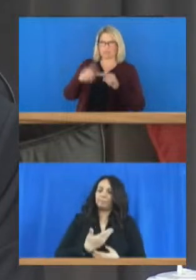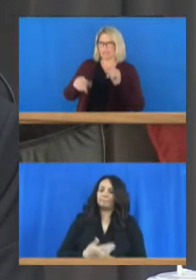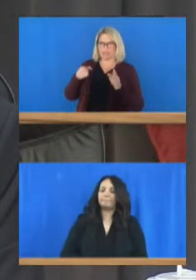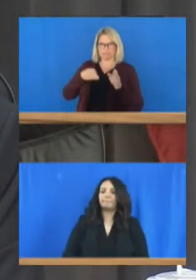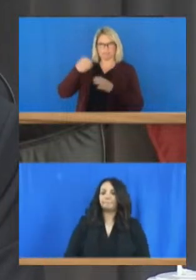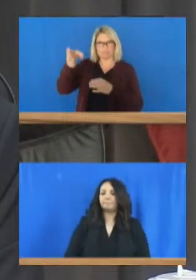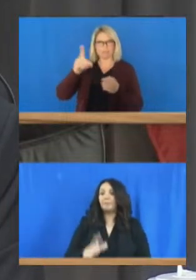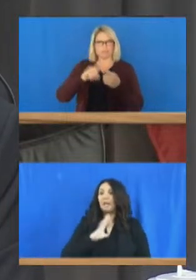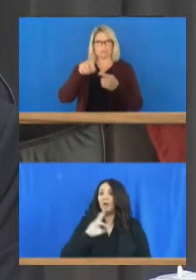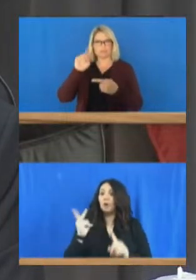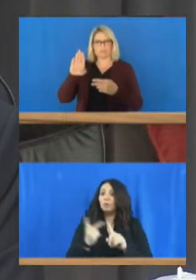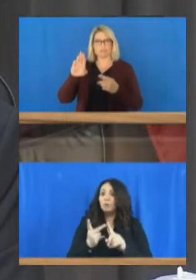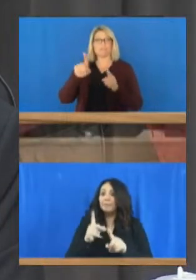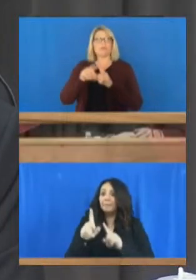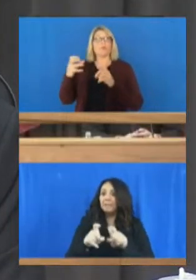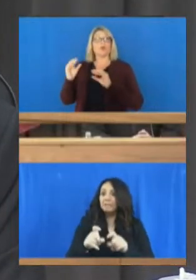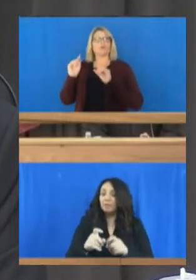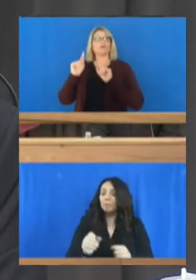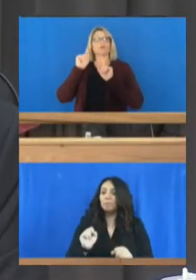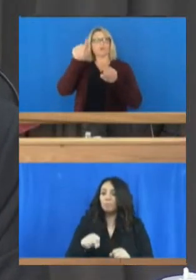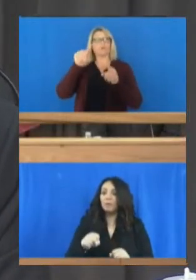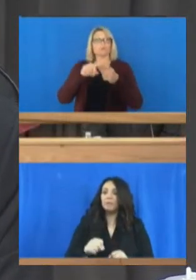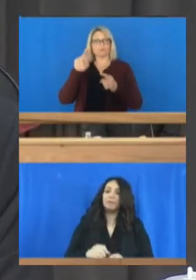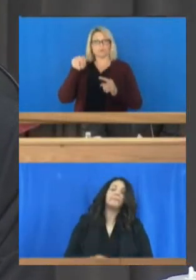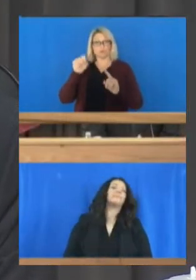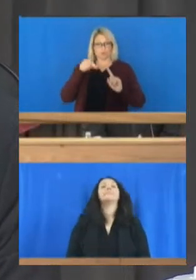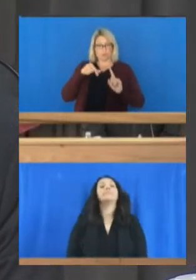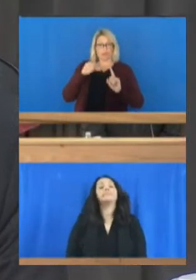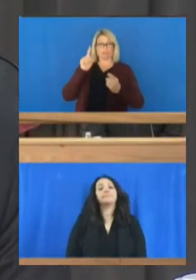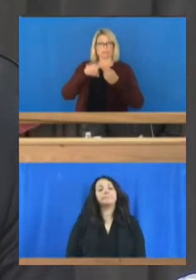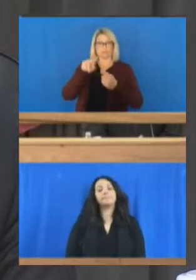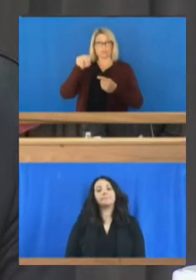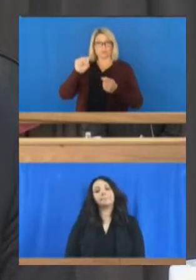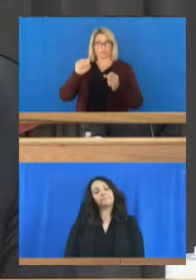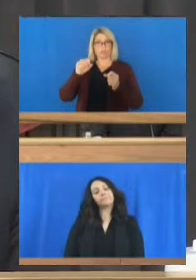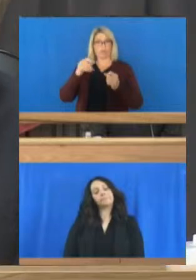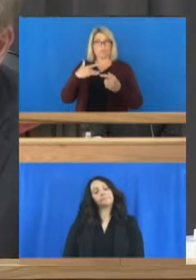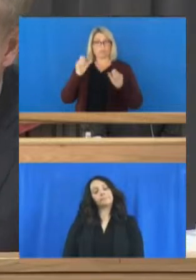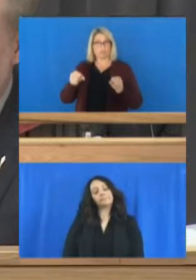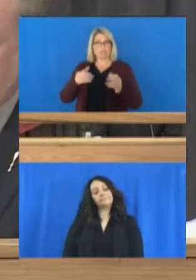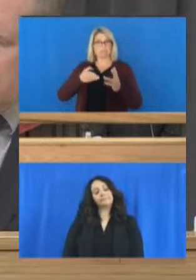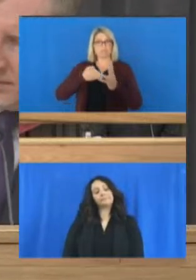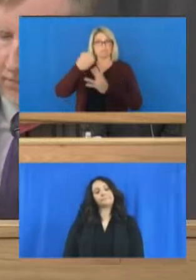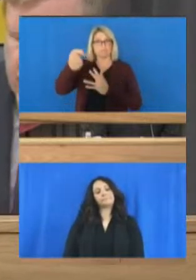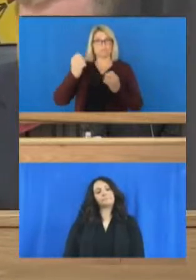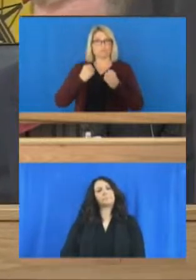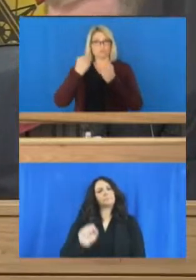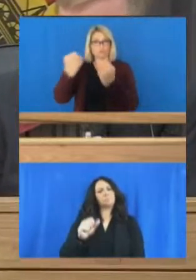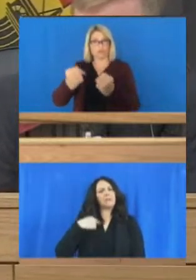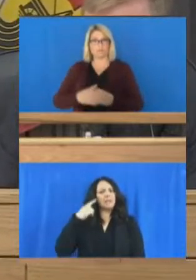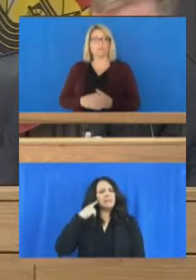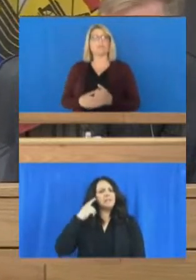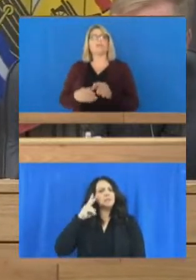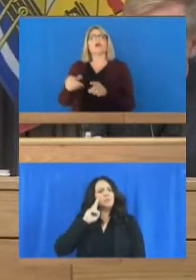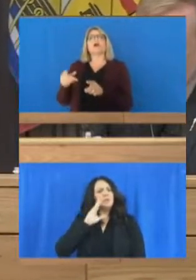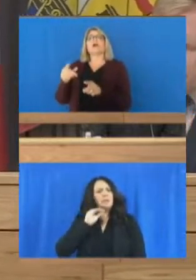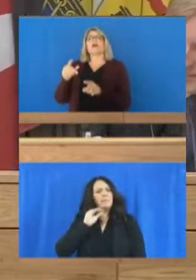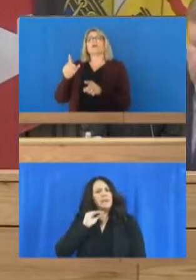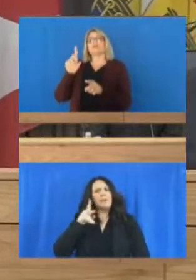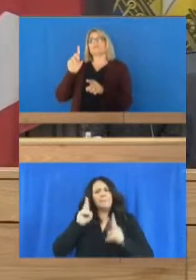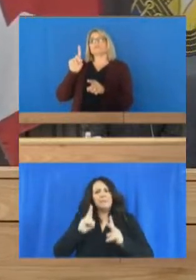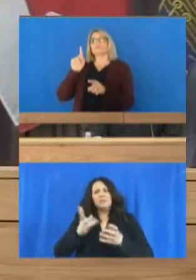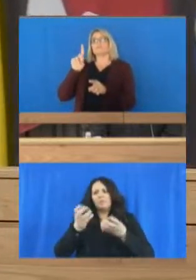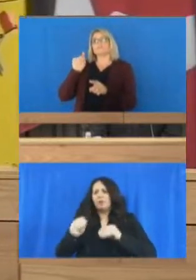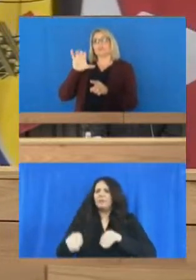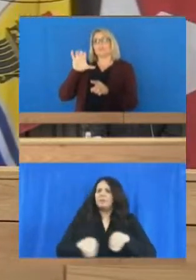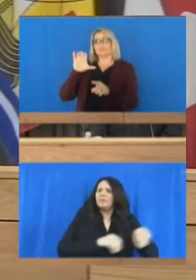question pour Mme Russell. On a appris la nouvelle qu'on recevrait beaucoup de doses de Pfizer dans les prochaines semaines. Vous avez dit qu'on ouvrirait de